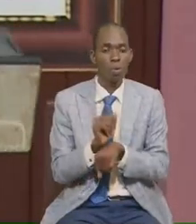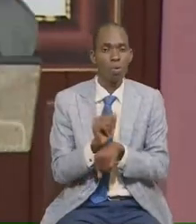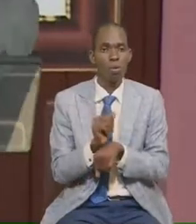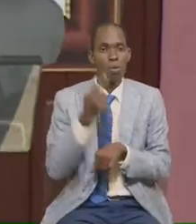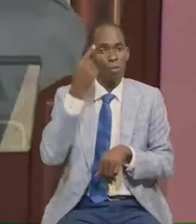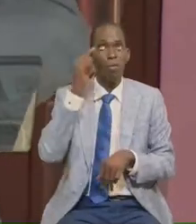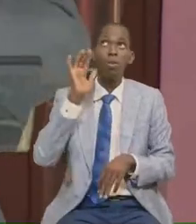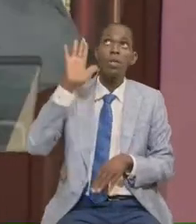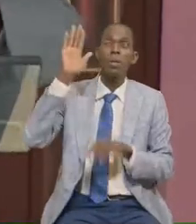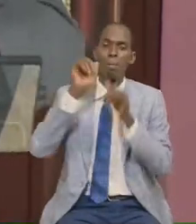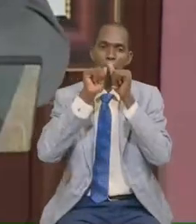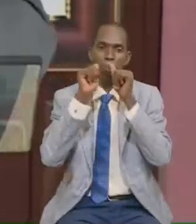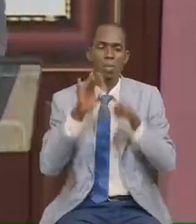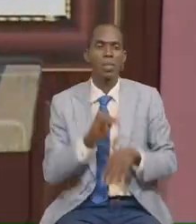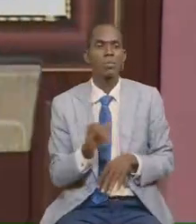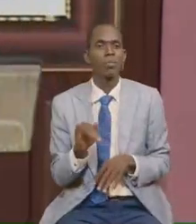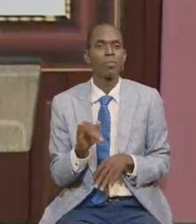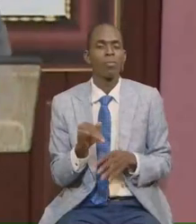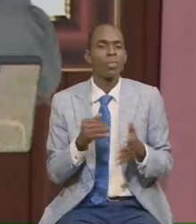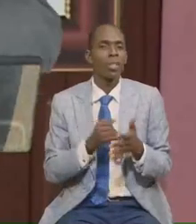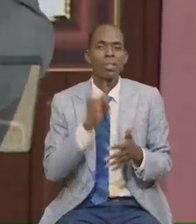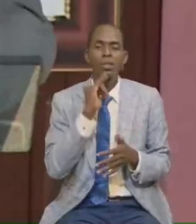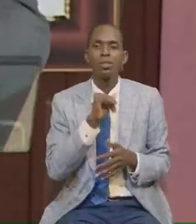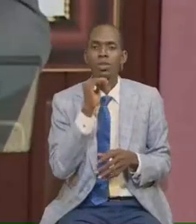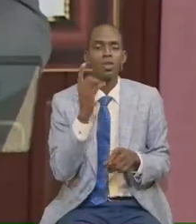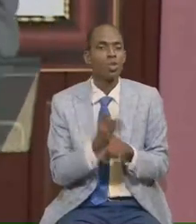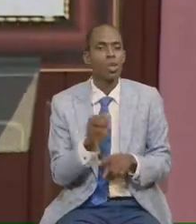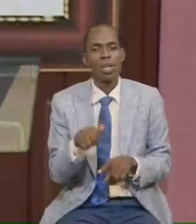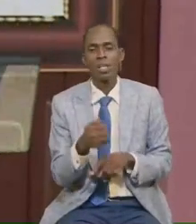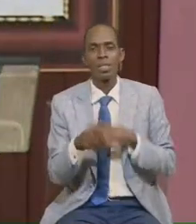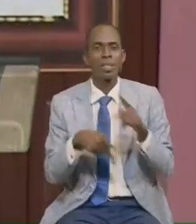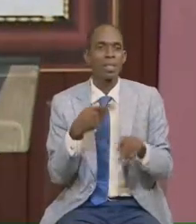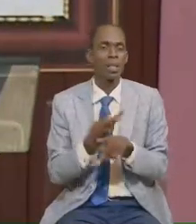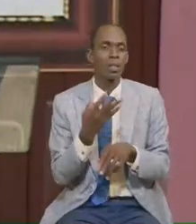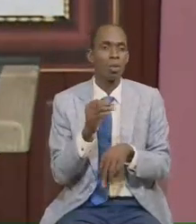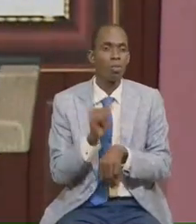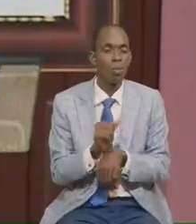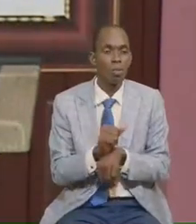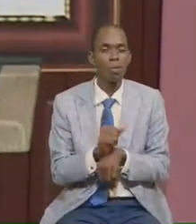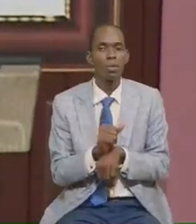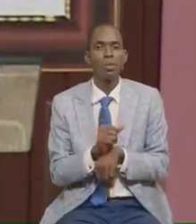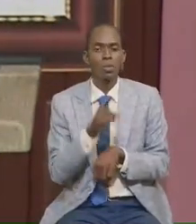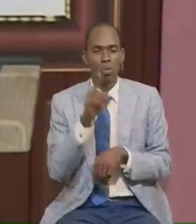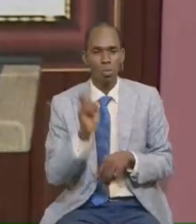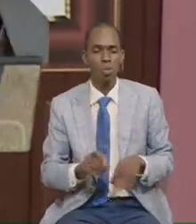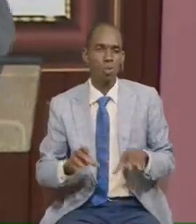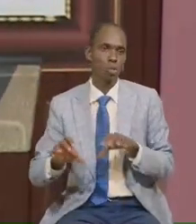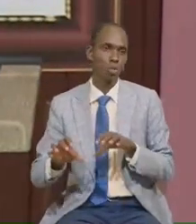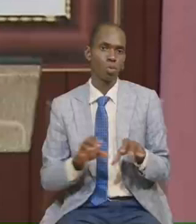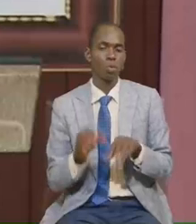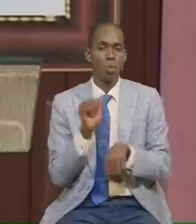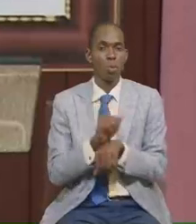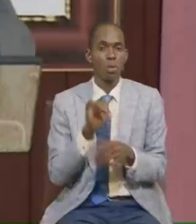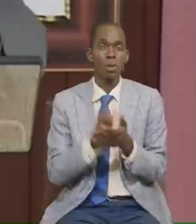bénédiction ce n'est pas seulement toute forme de travail de votre devons faire que Dieu peut bénir